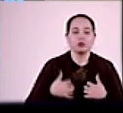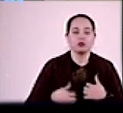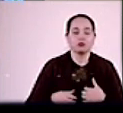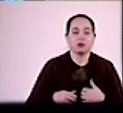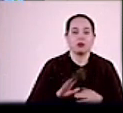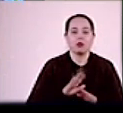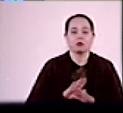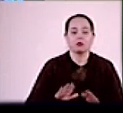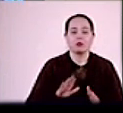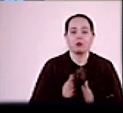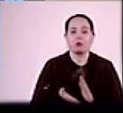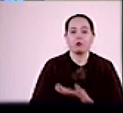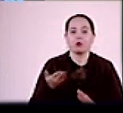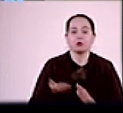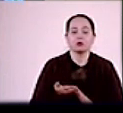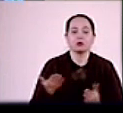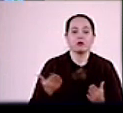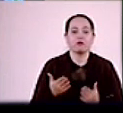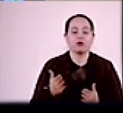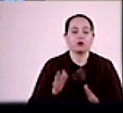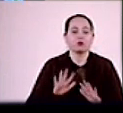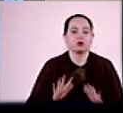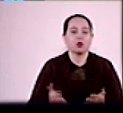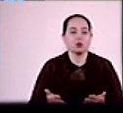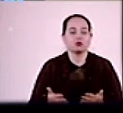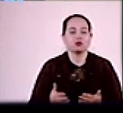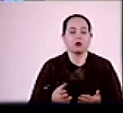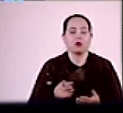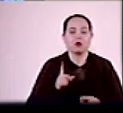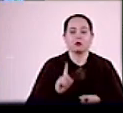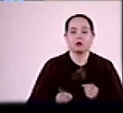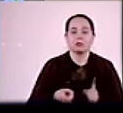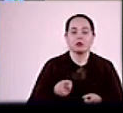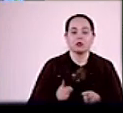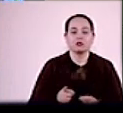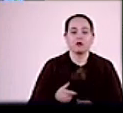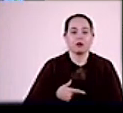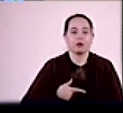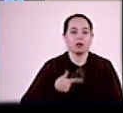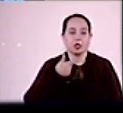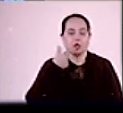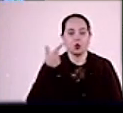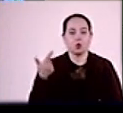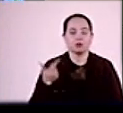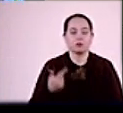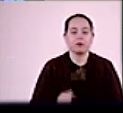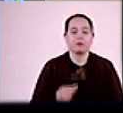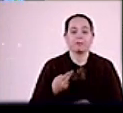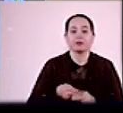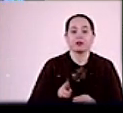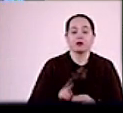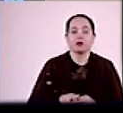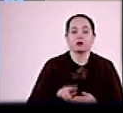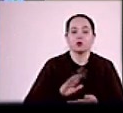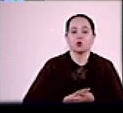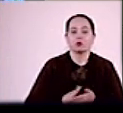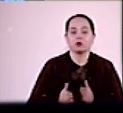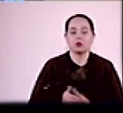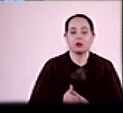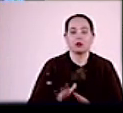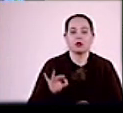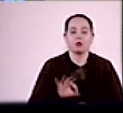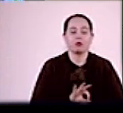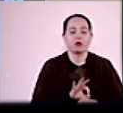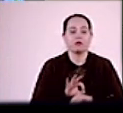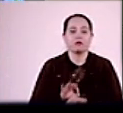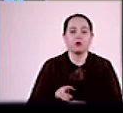не пропустить какого-нибудь случая настоящего геройства. Это состояние и